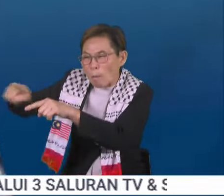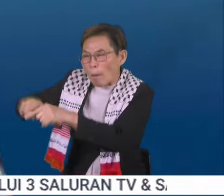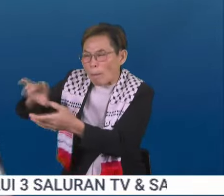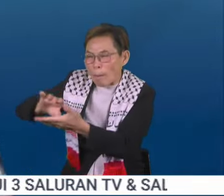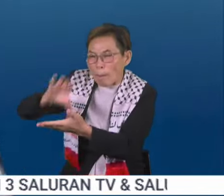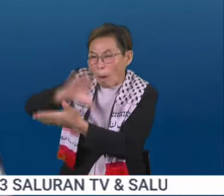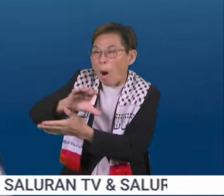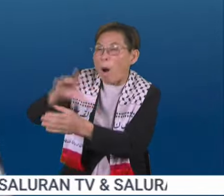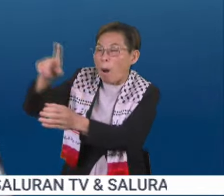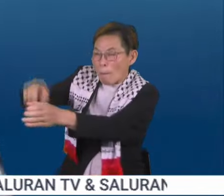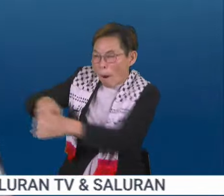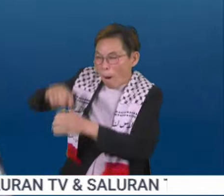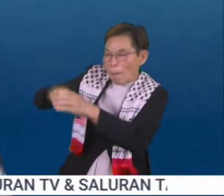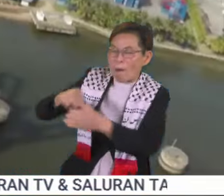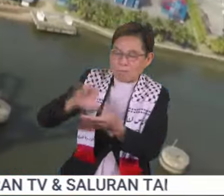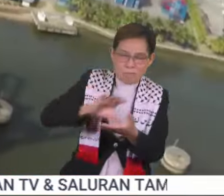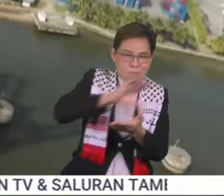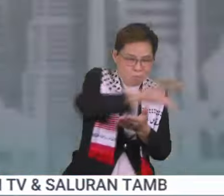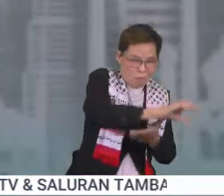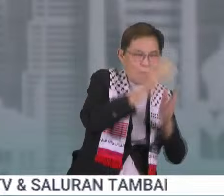Malaysia.